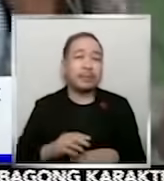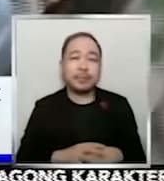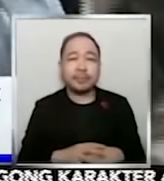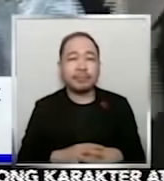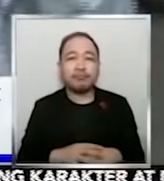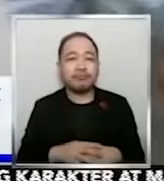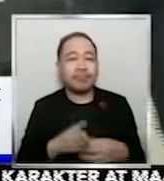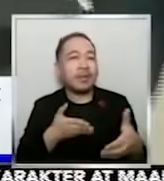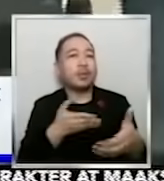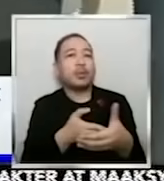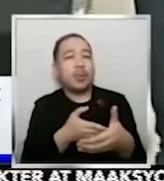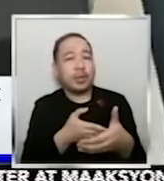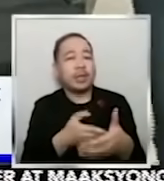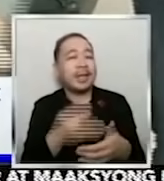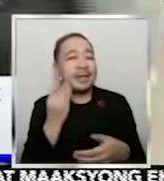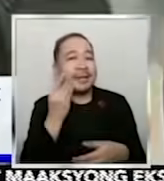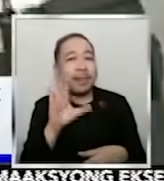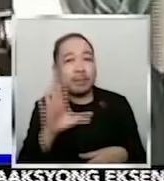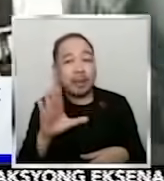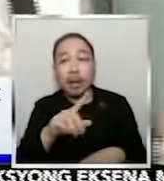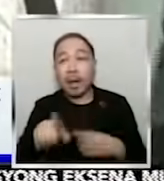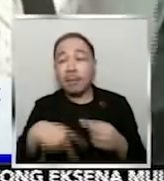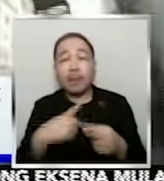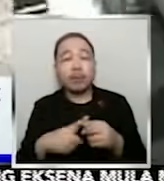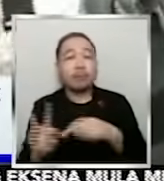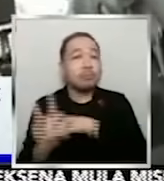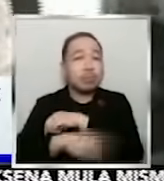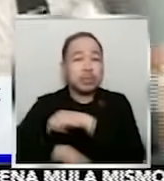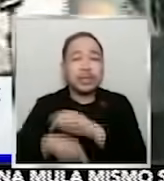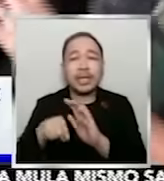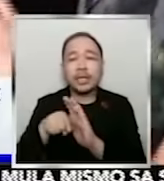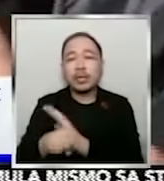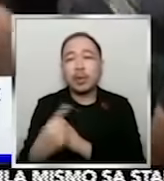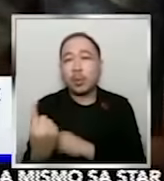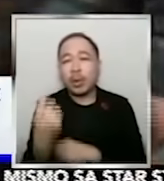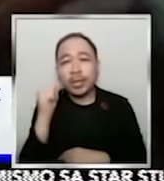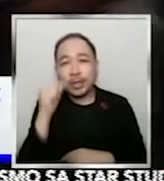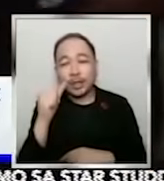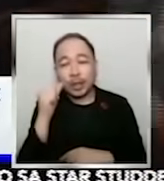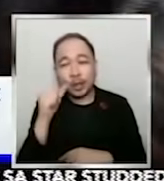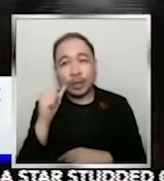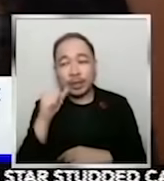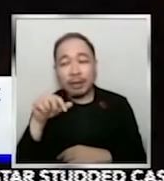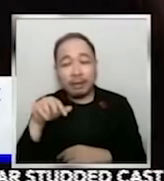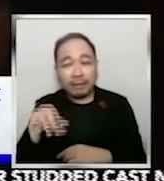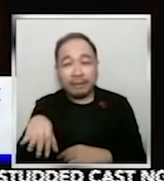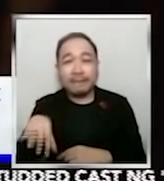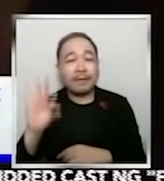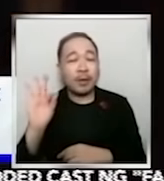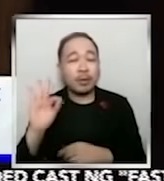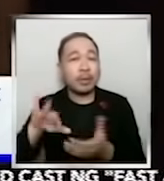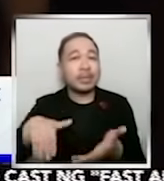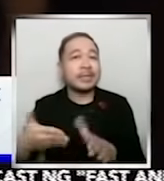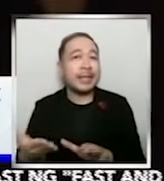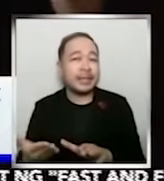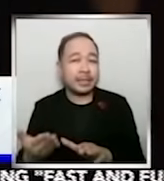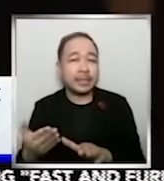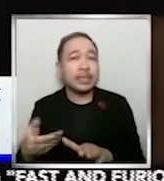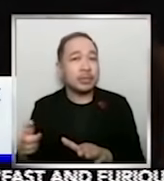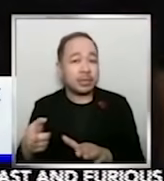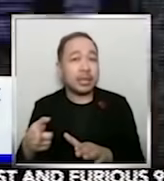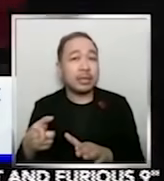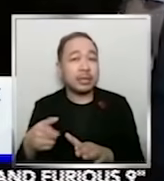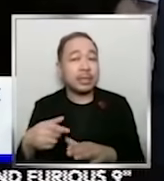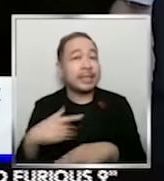Laila Dilima ang umano'y pag-torture at pagpatay sa isang babae na natagpuan ng bangkay sa isang baybayin sa Santa Cruz, Davao del